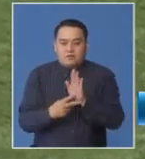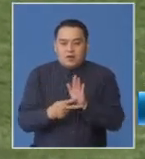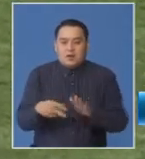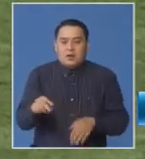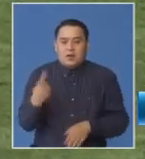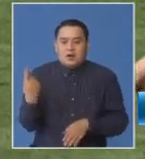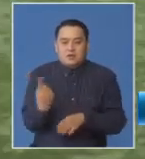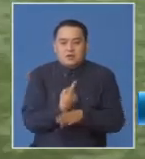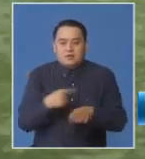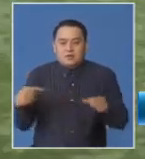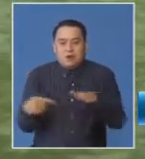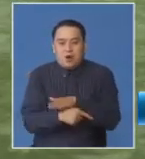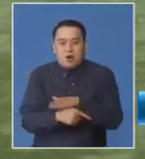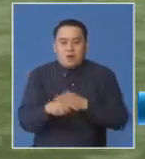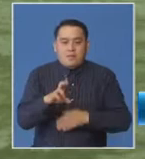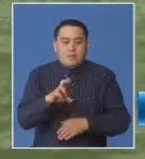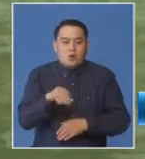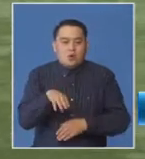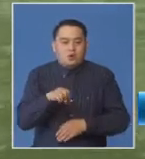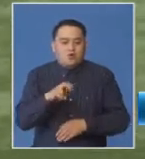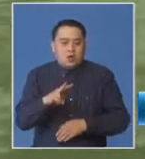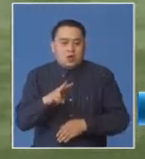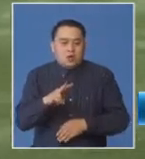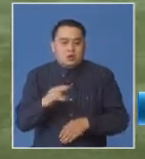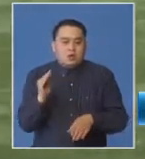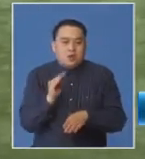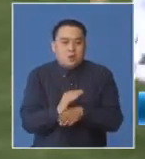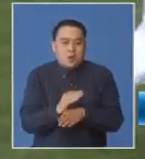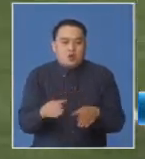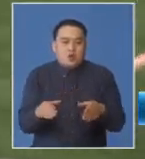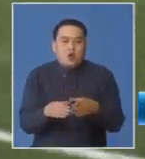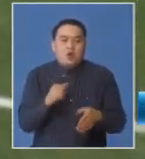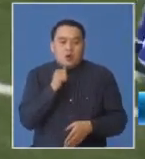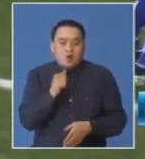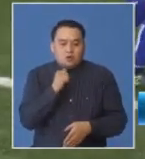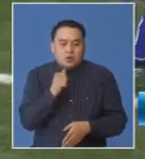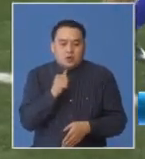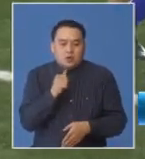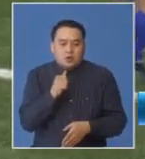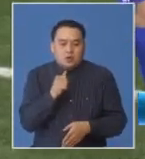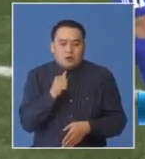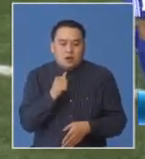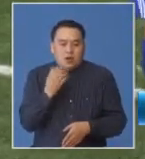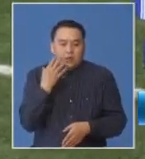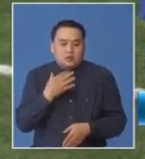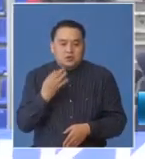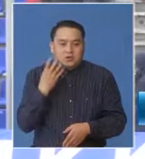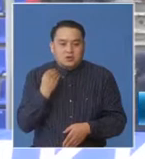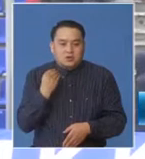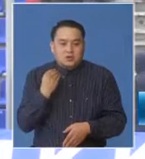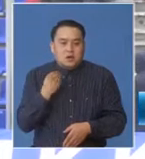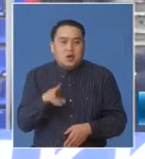автором единственного гола стал Бауржан Турузбек, который пополнил коллектив из Костанайа этой зимой, перейдя из алматинского